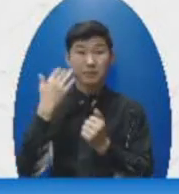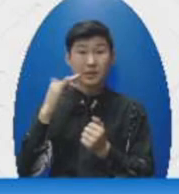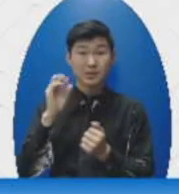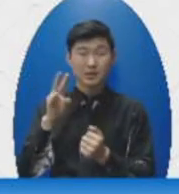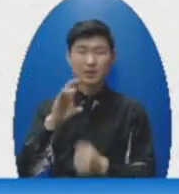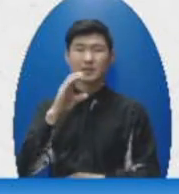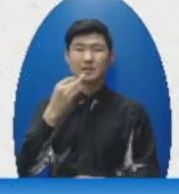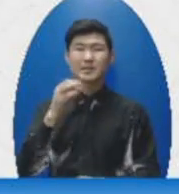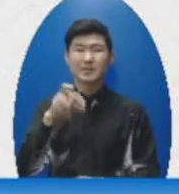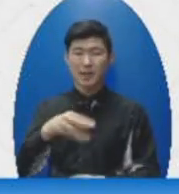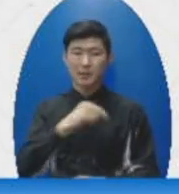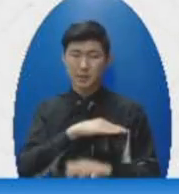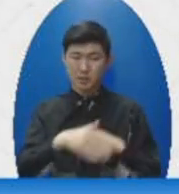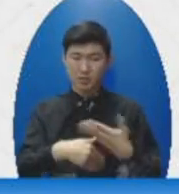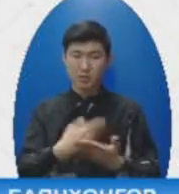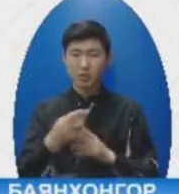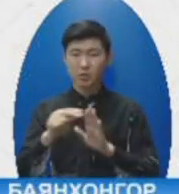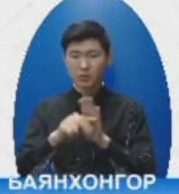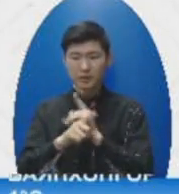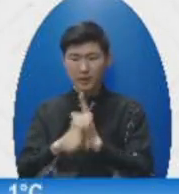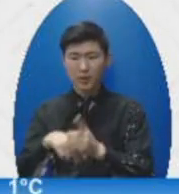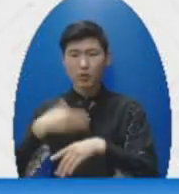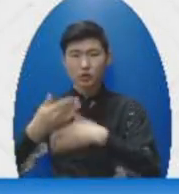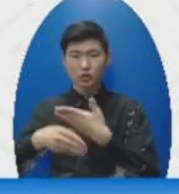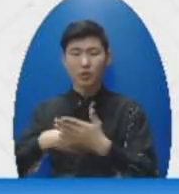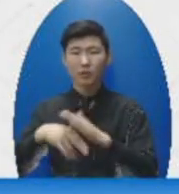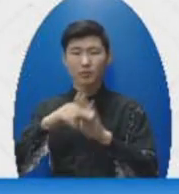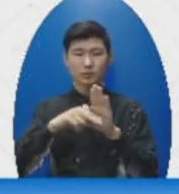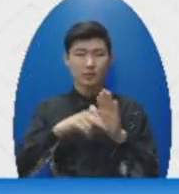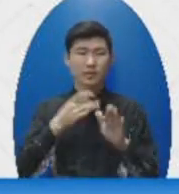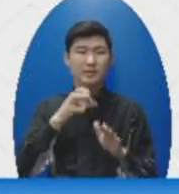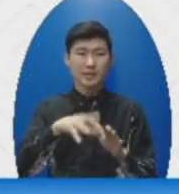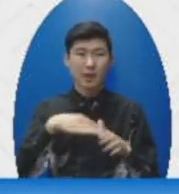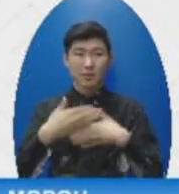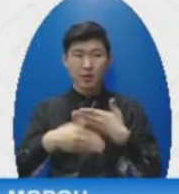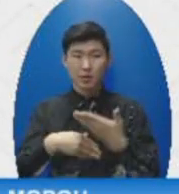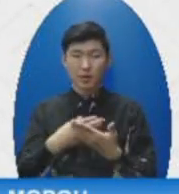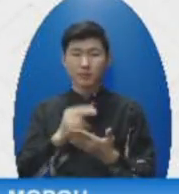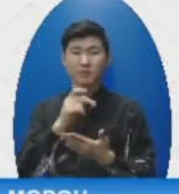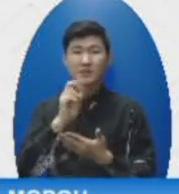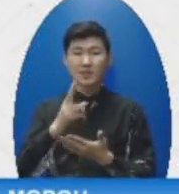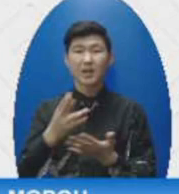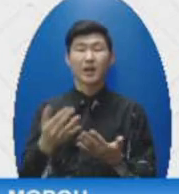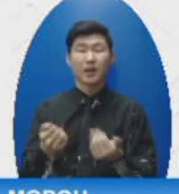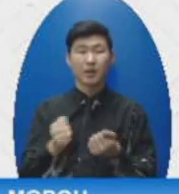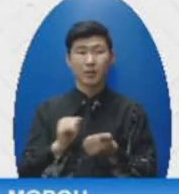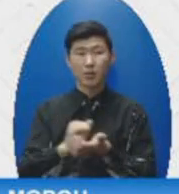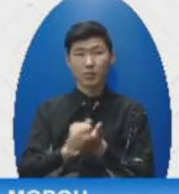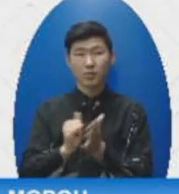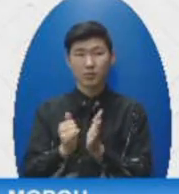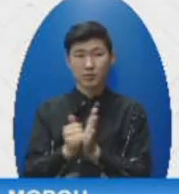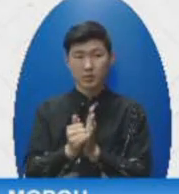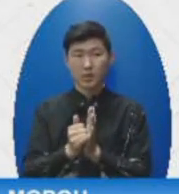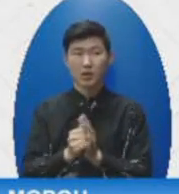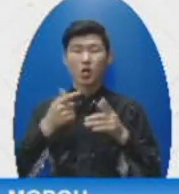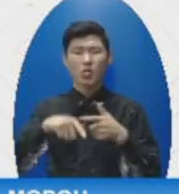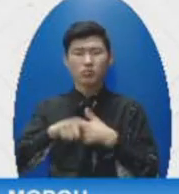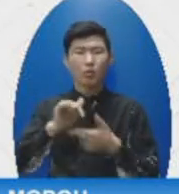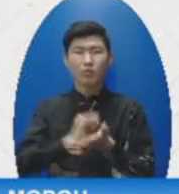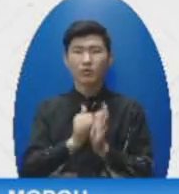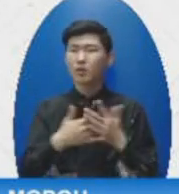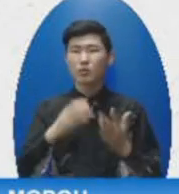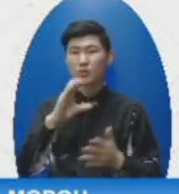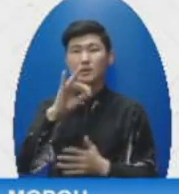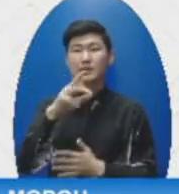дээр яваад системээс ахвал нэг дараалал систем дээр чек ау чекин дээр бүх систем өгөхгүй. Голцоо юу нэг системээр